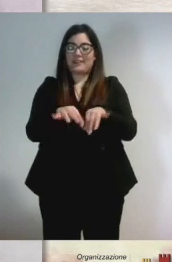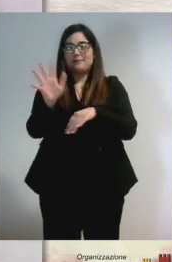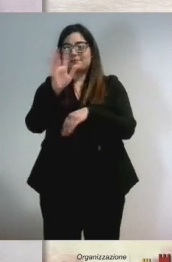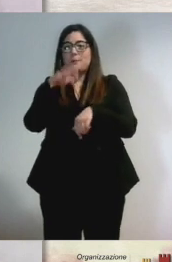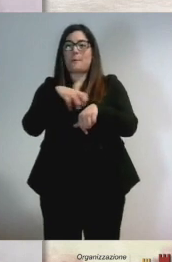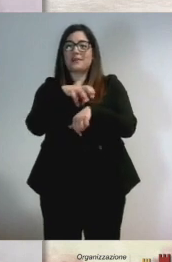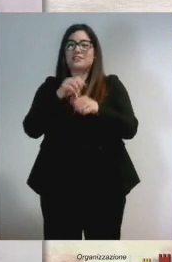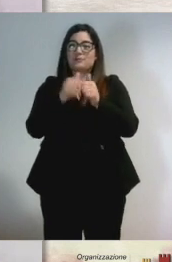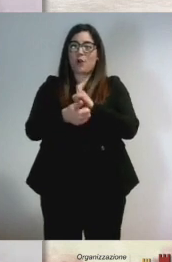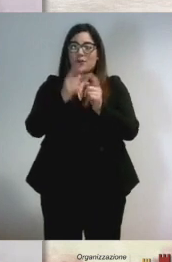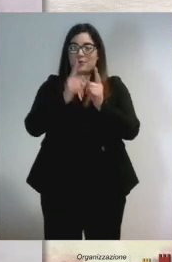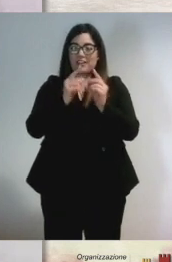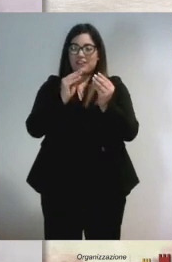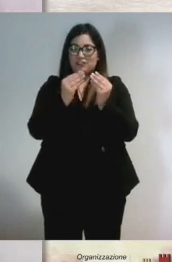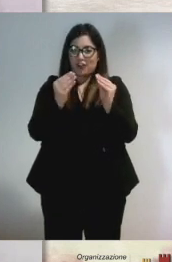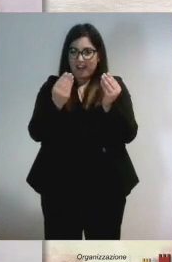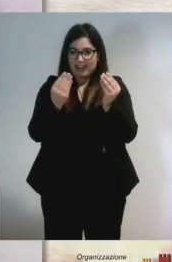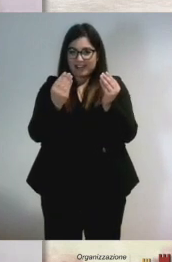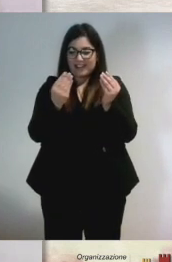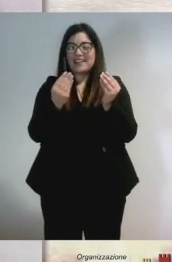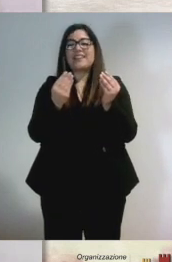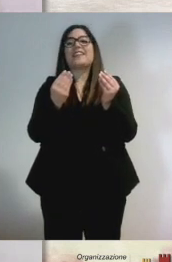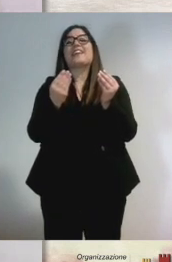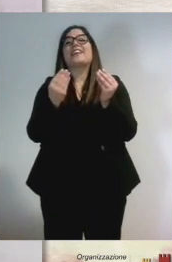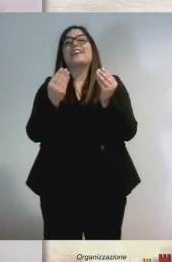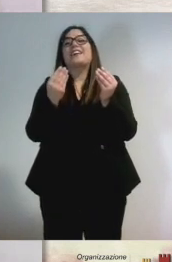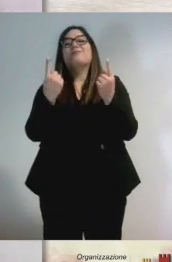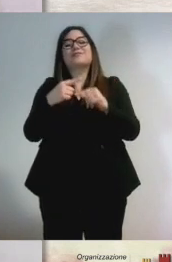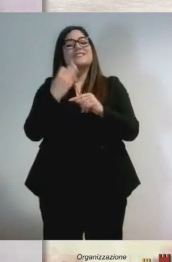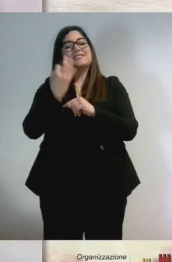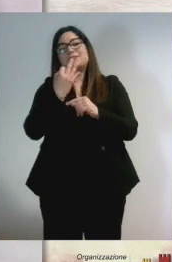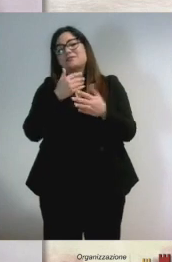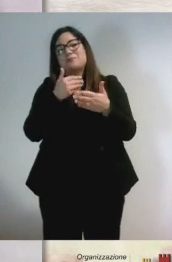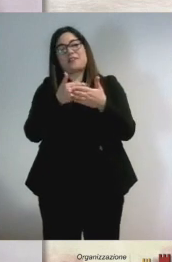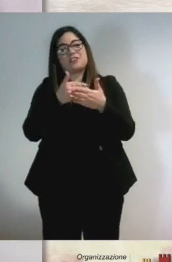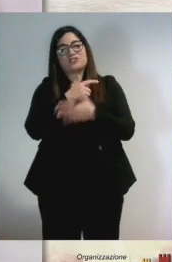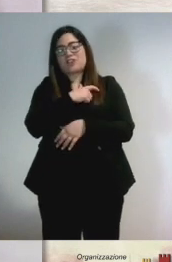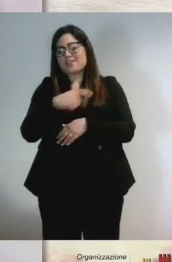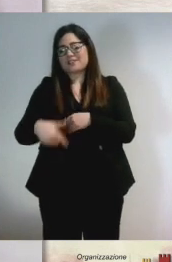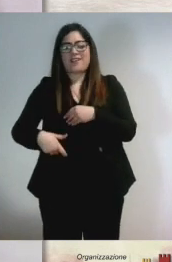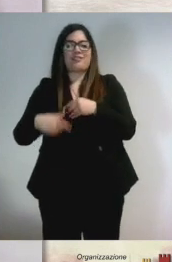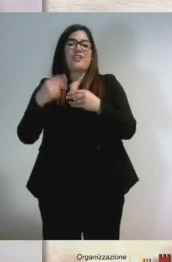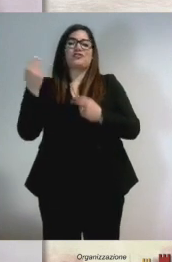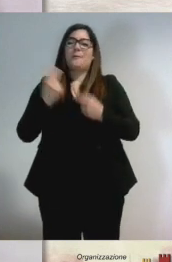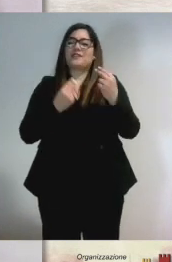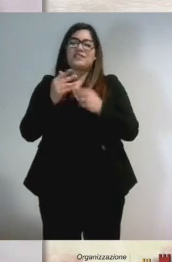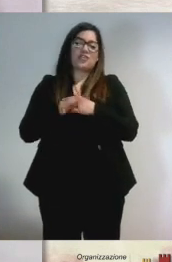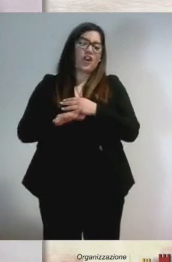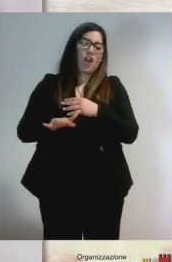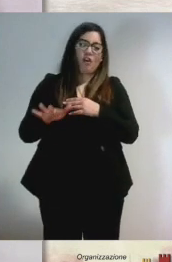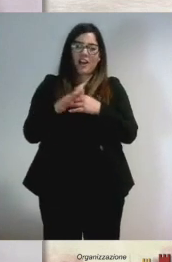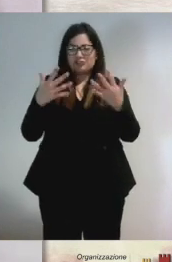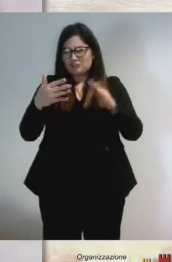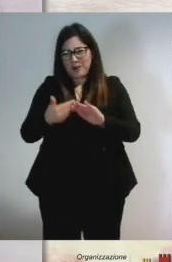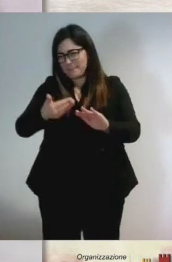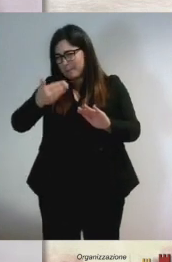politiche giovanili Andrea per tanti di noi sempre vicino ai sindaci agli amministratori locali già prima di